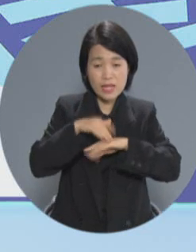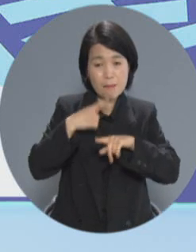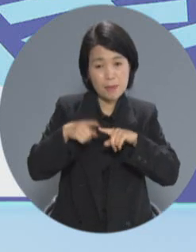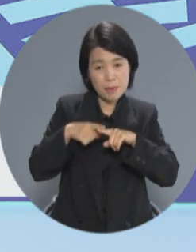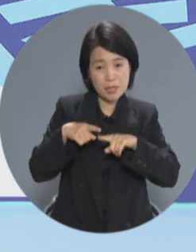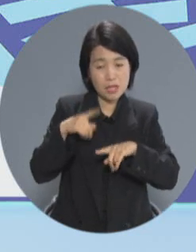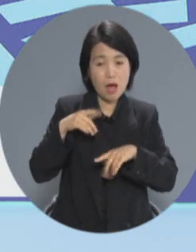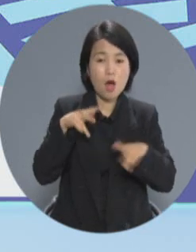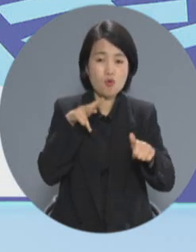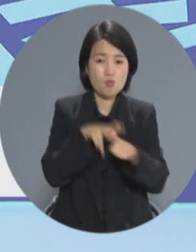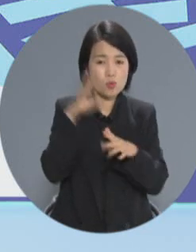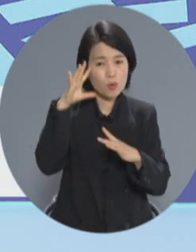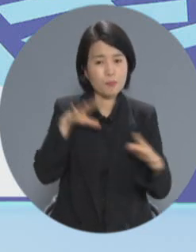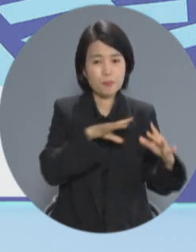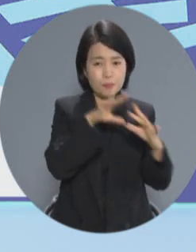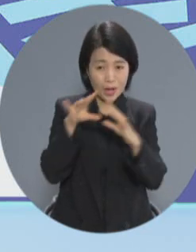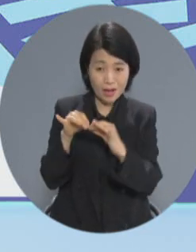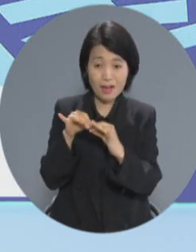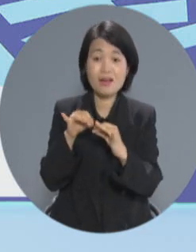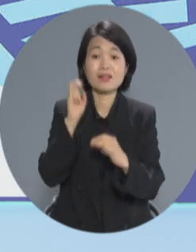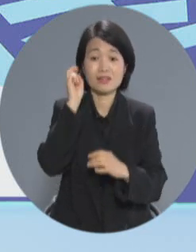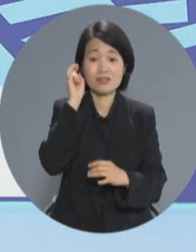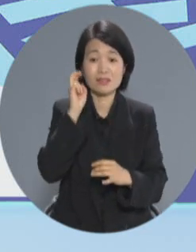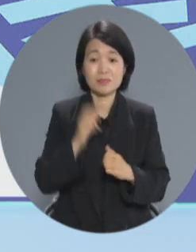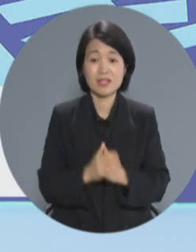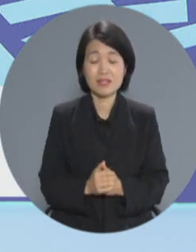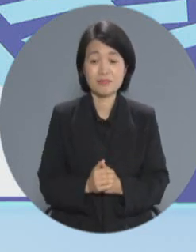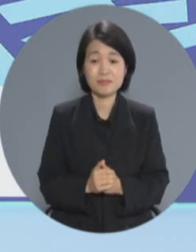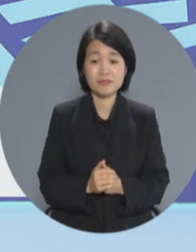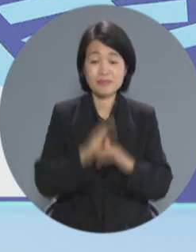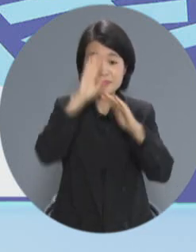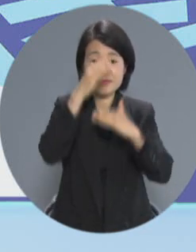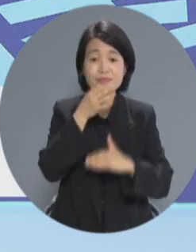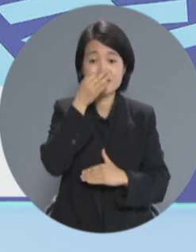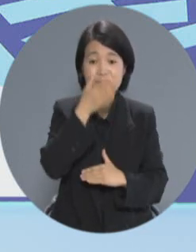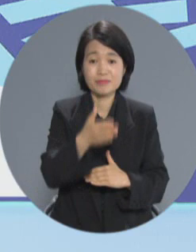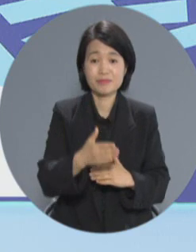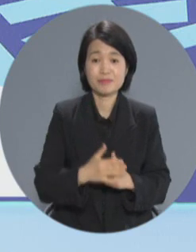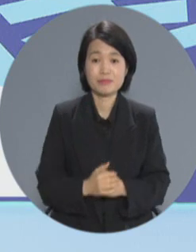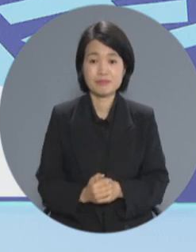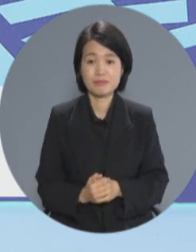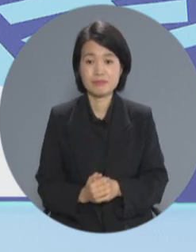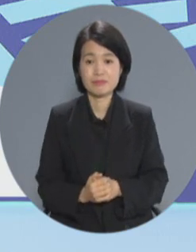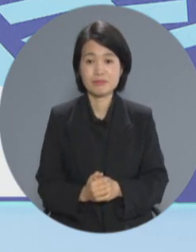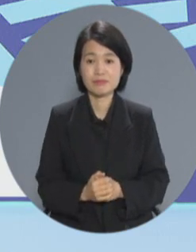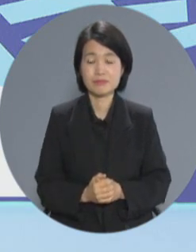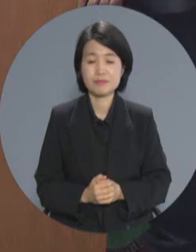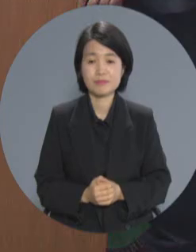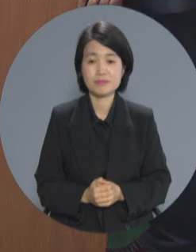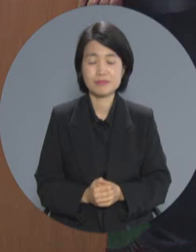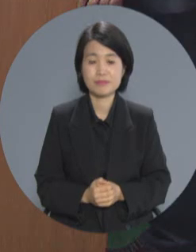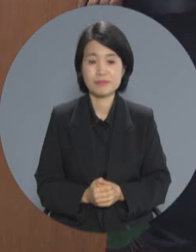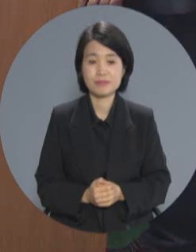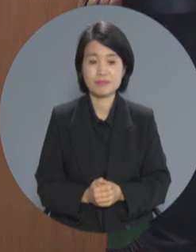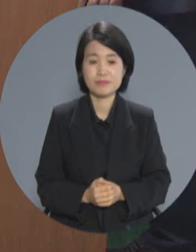예비 후보들도 공감대가 형성되고 있기 때문인데요. 김주희 기자가 취재했습니다.